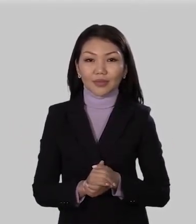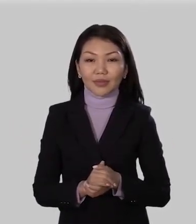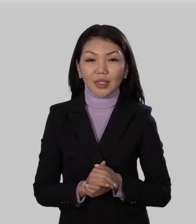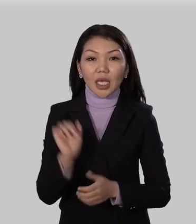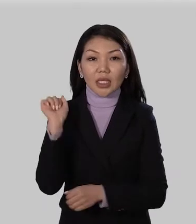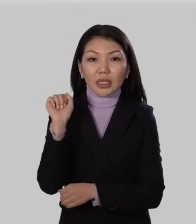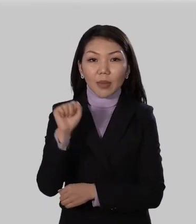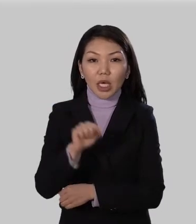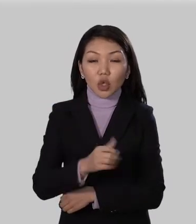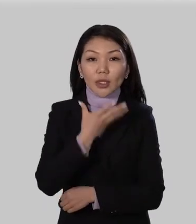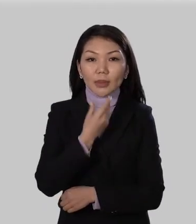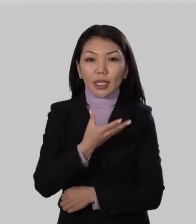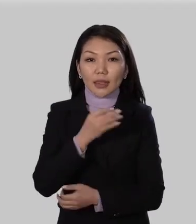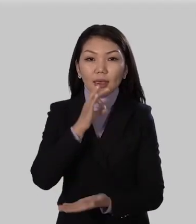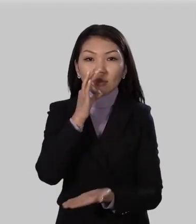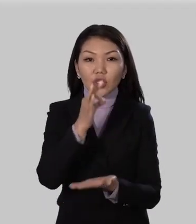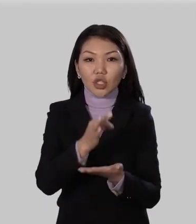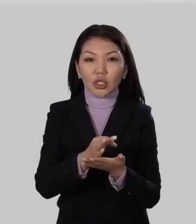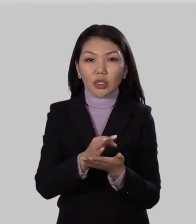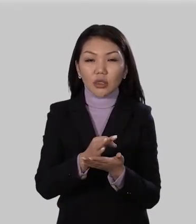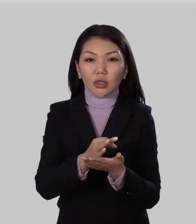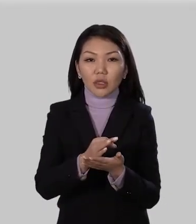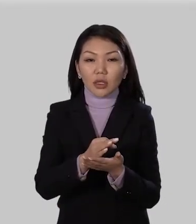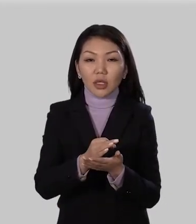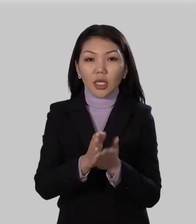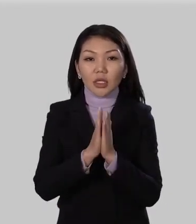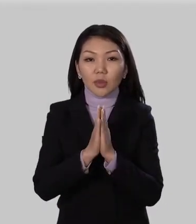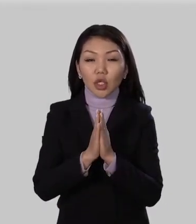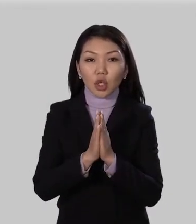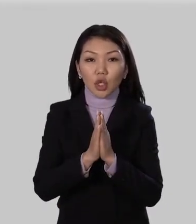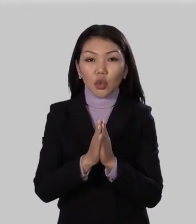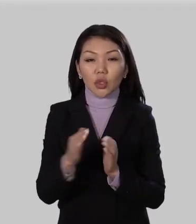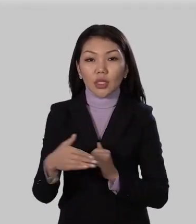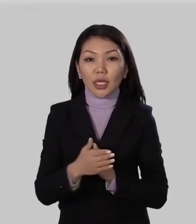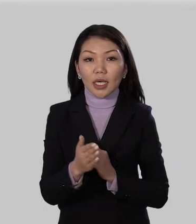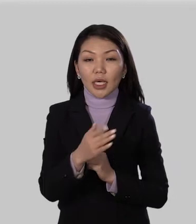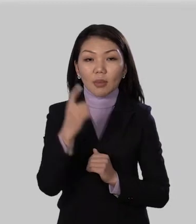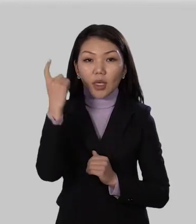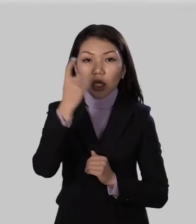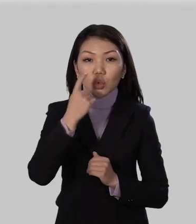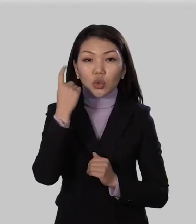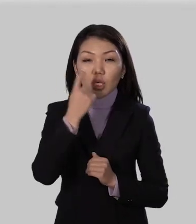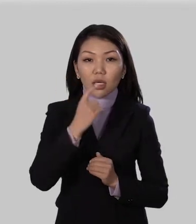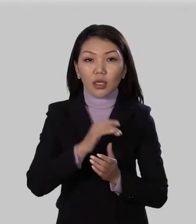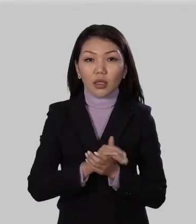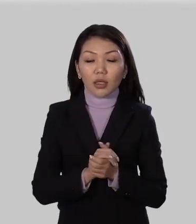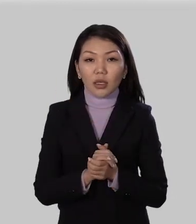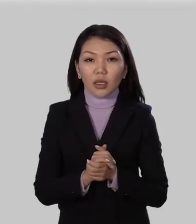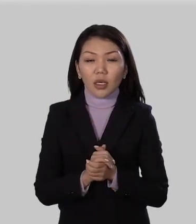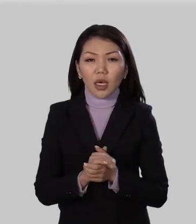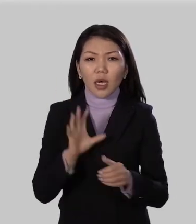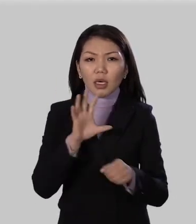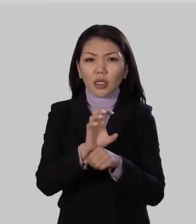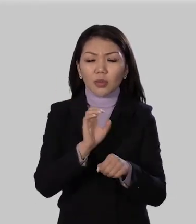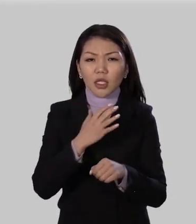с поклоном старик отвечает: «Смилуйся, государыня рыбка! Разбронила меня